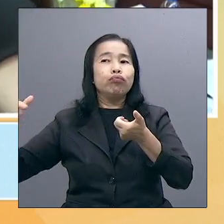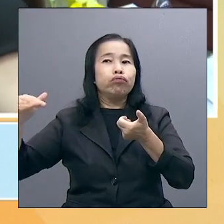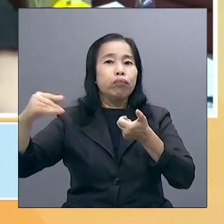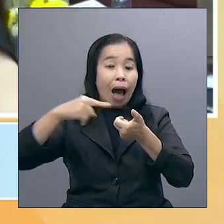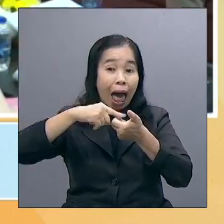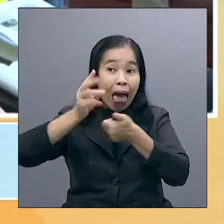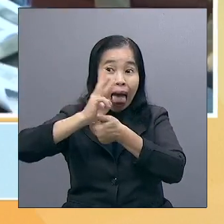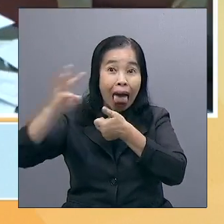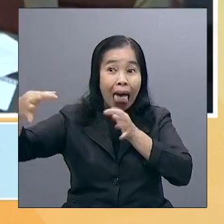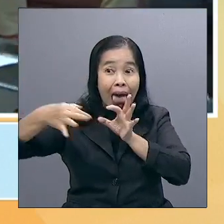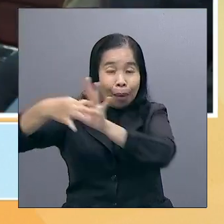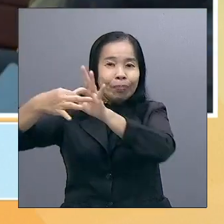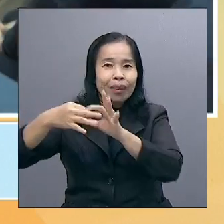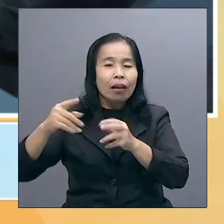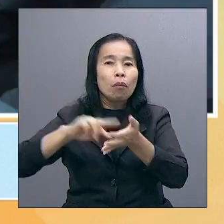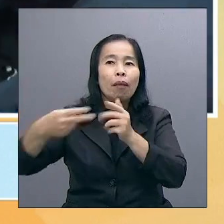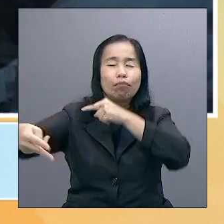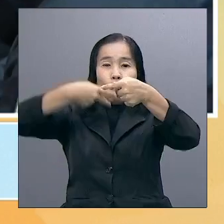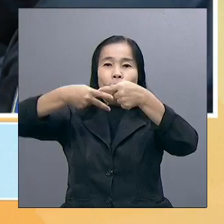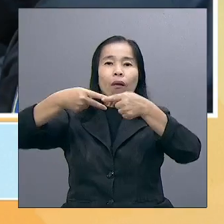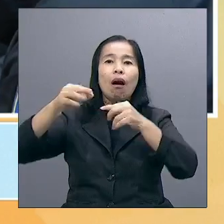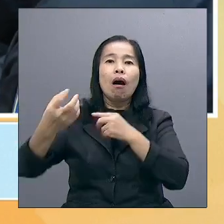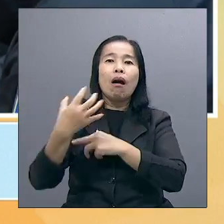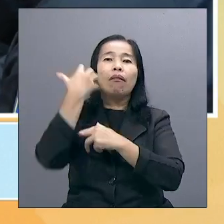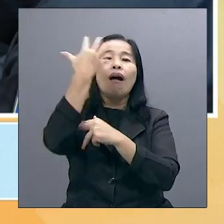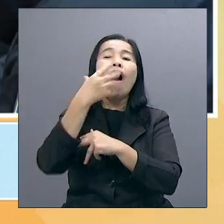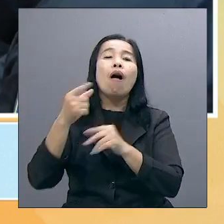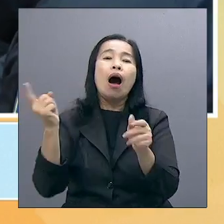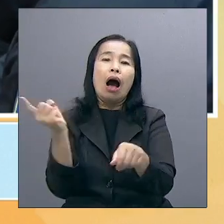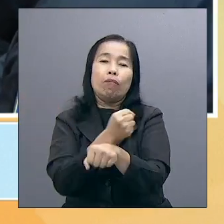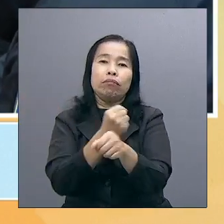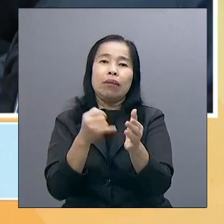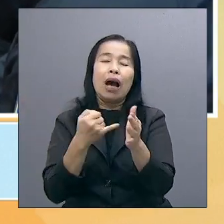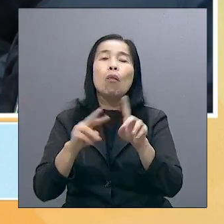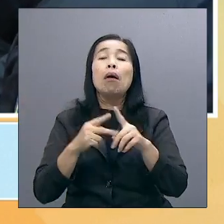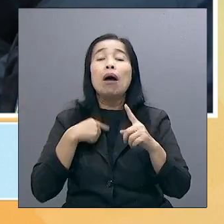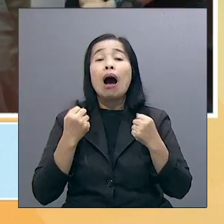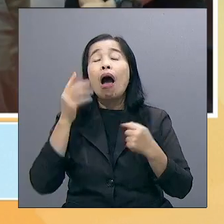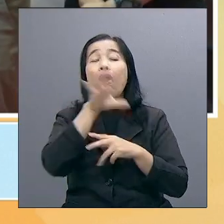เป็ขบวนการรหอวาแรนี้หอเปล่